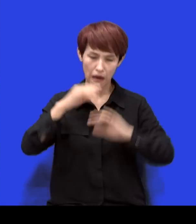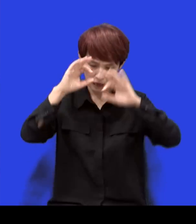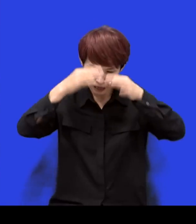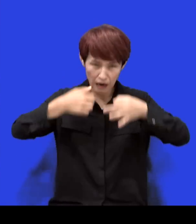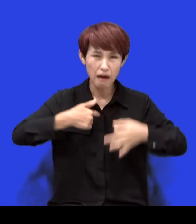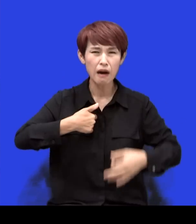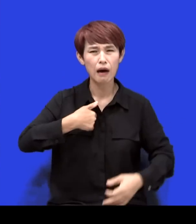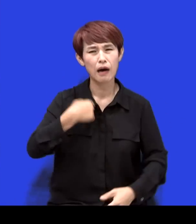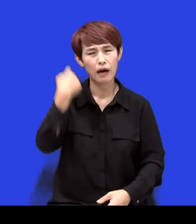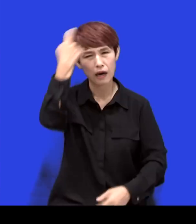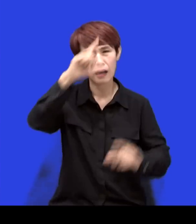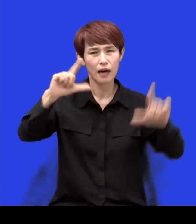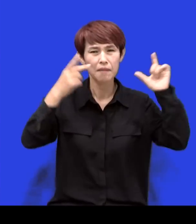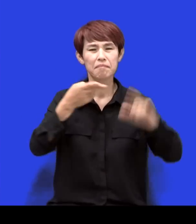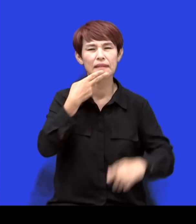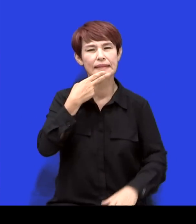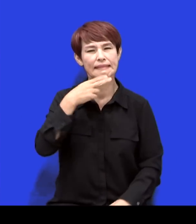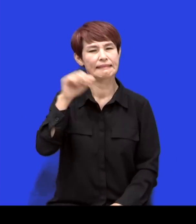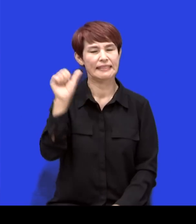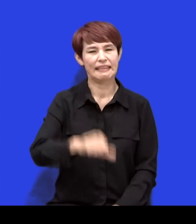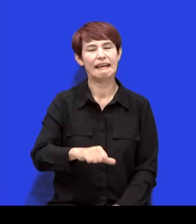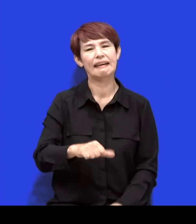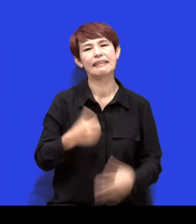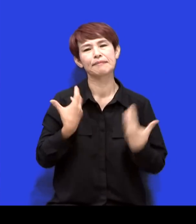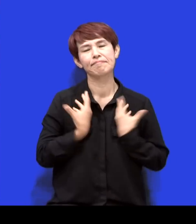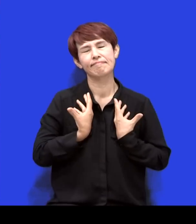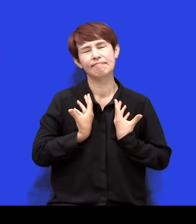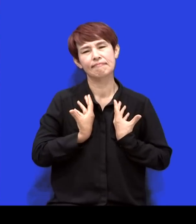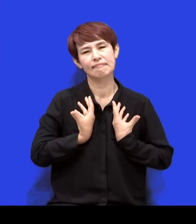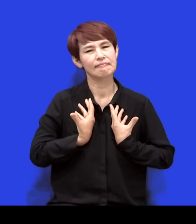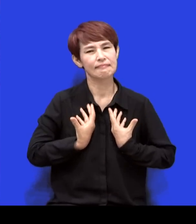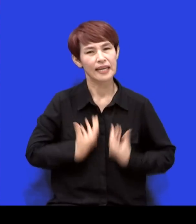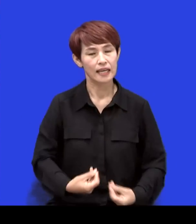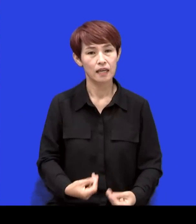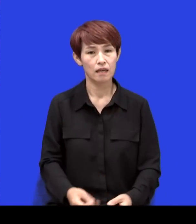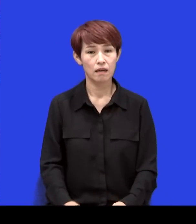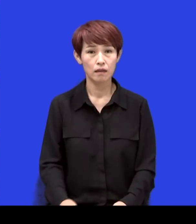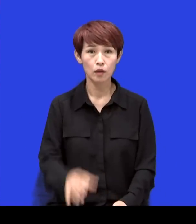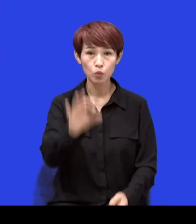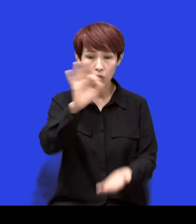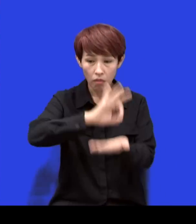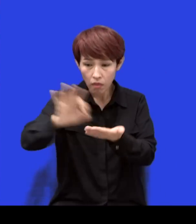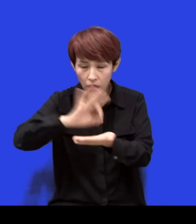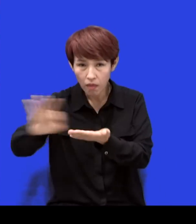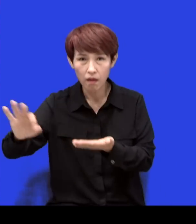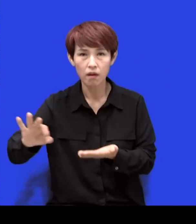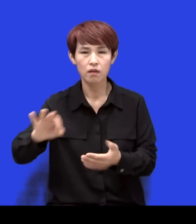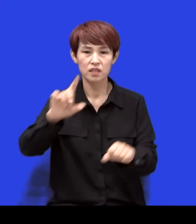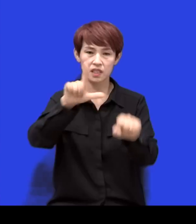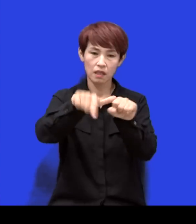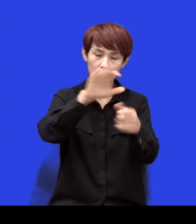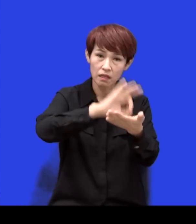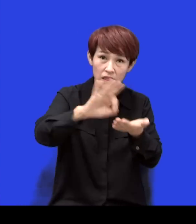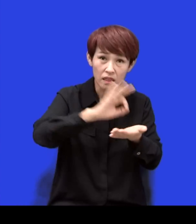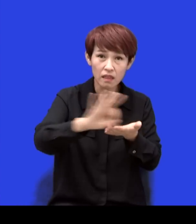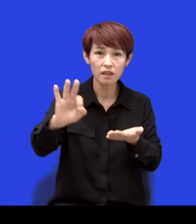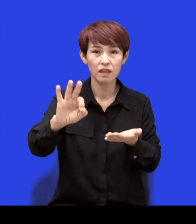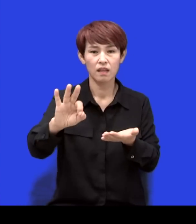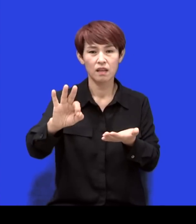없으니까 예. 쉽지 않더라고요. 예. 그래서 그때 제가 많이 좌절합니다. 네. 예, 왜냐하면 제 돈 썼죠. 예, 제 시간 썼죠.